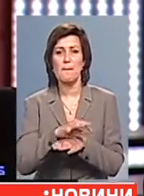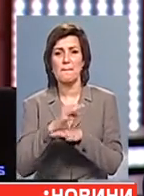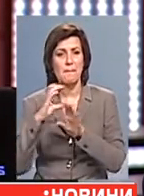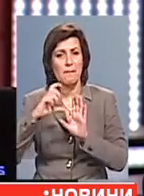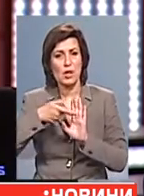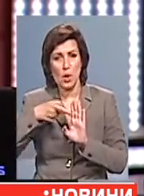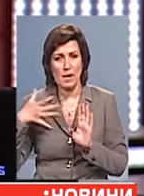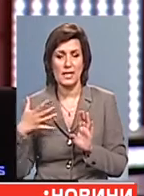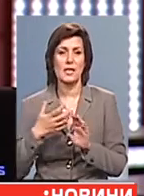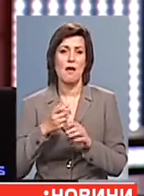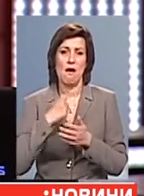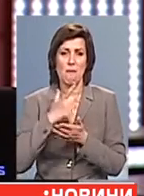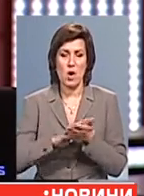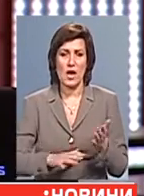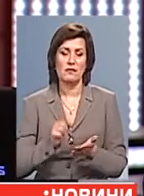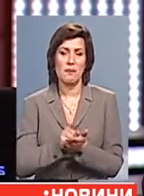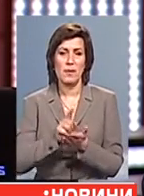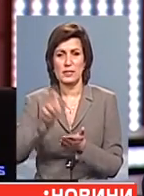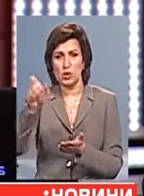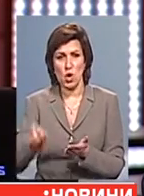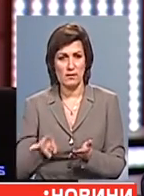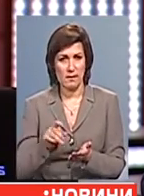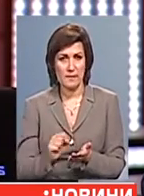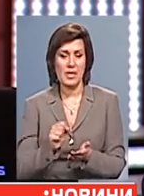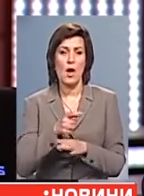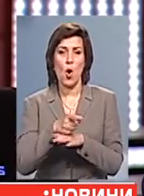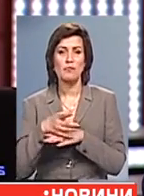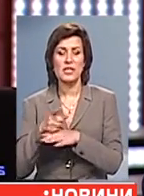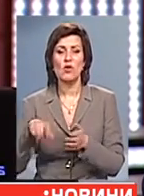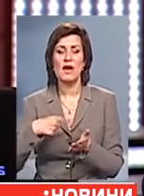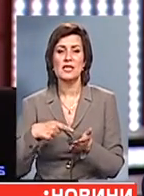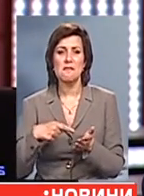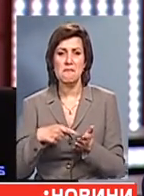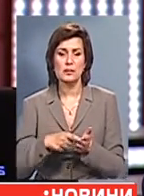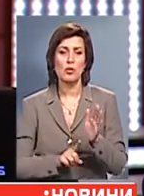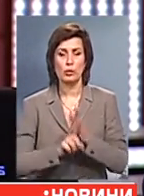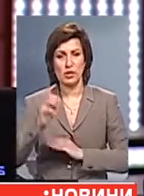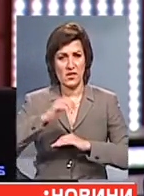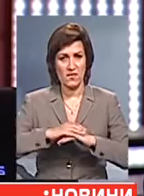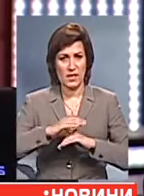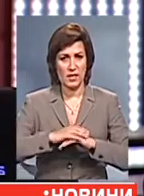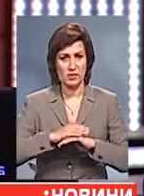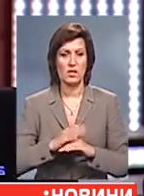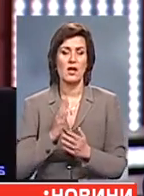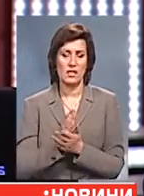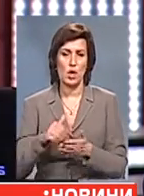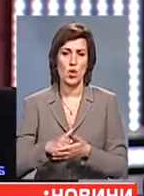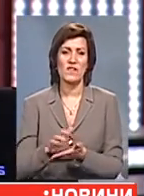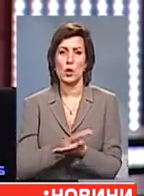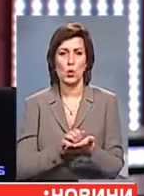це новинам на першому повідомили прес-службі обласного управління міліції. Обстрілювати місто бойовики почали ввечері. Є нові